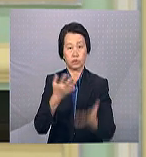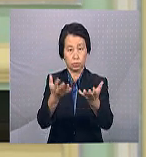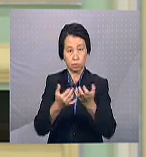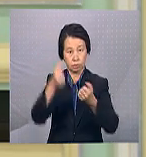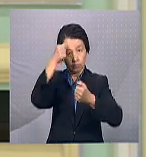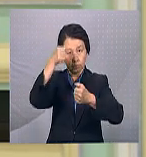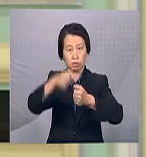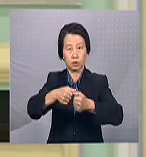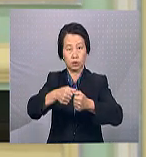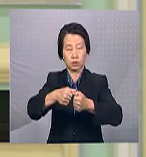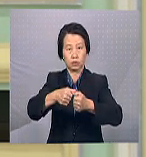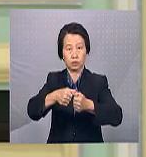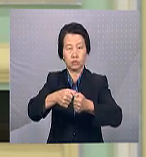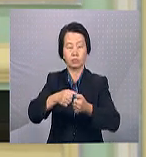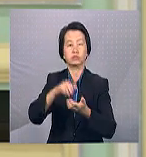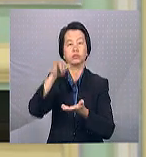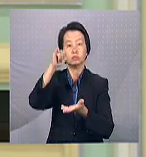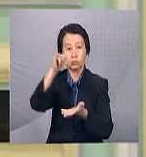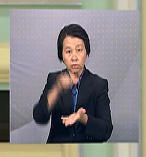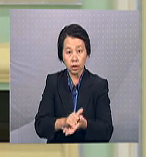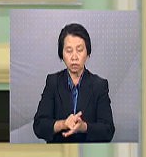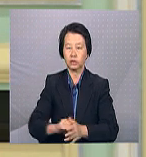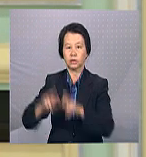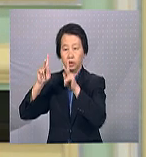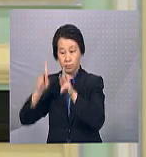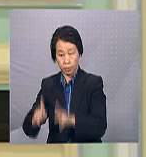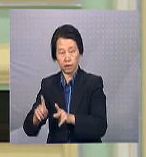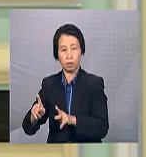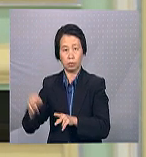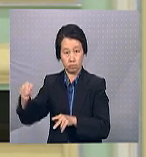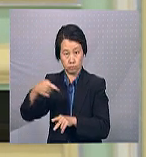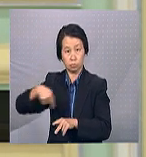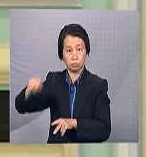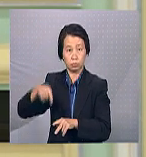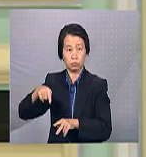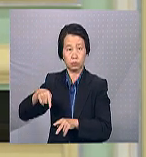mengingatkan bahawa pihak